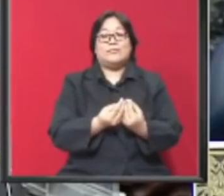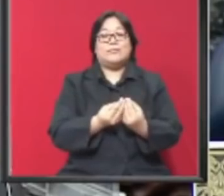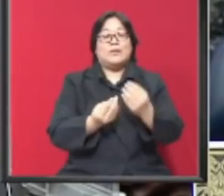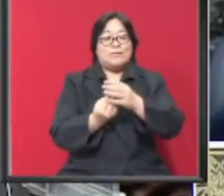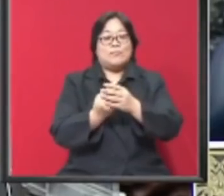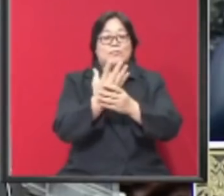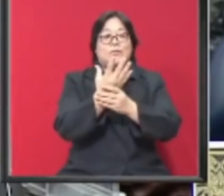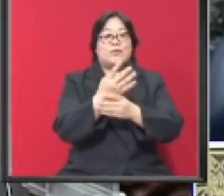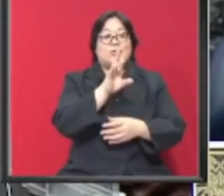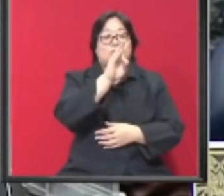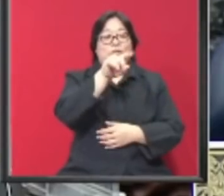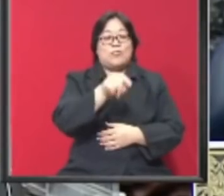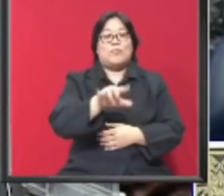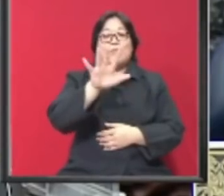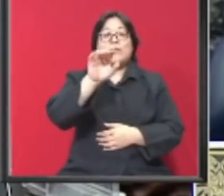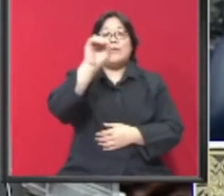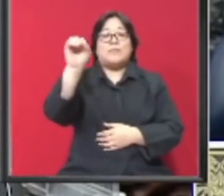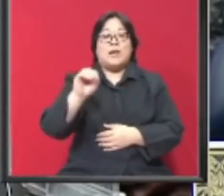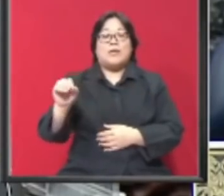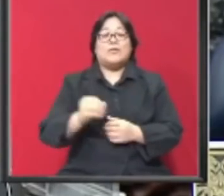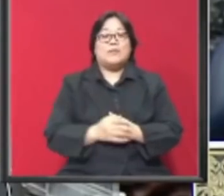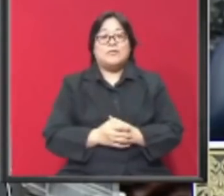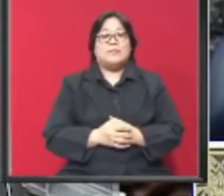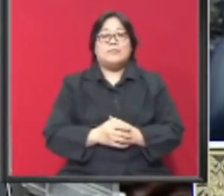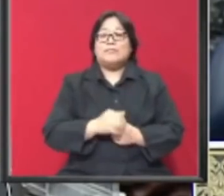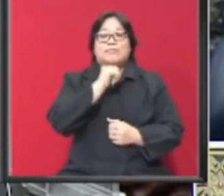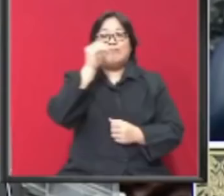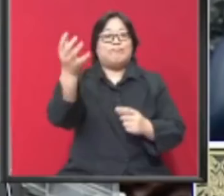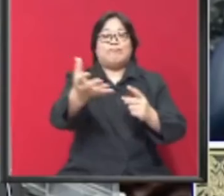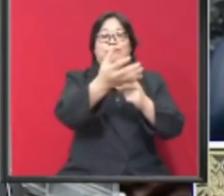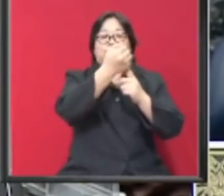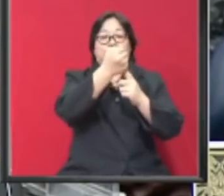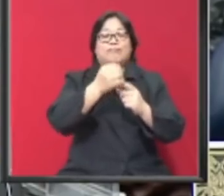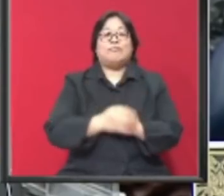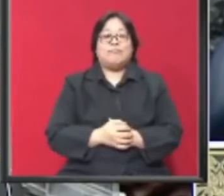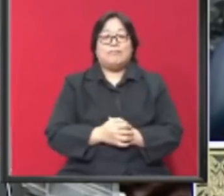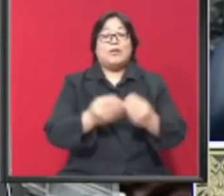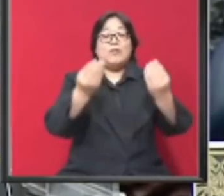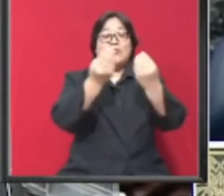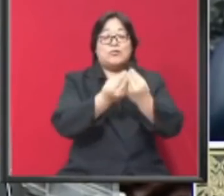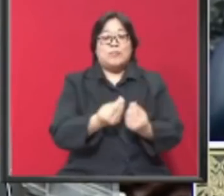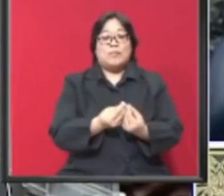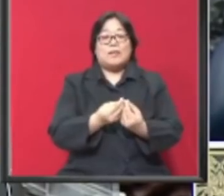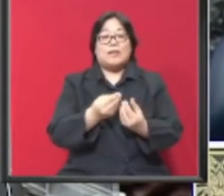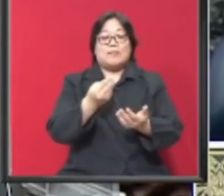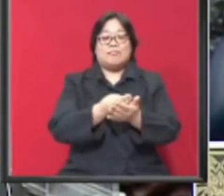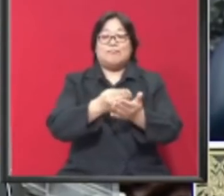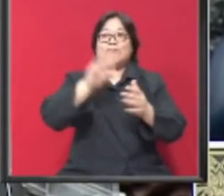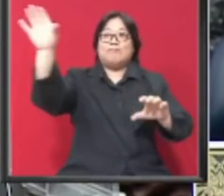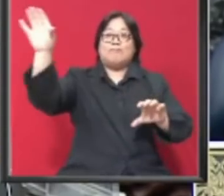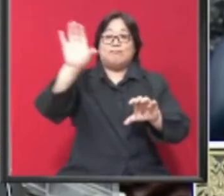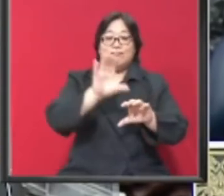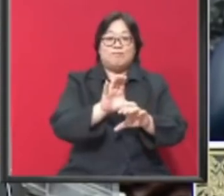pertumbuhan tujuh setengah ratus tidak akan tercapai jumlah pelaburan juga